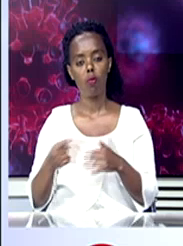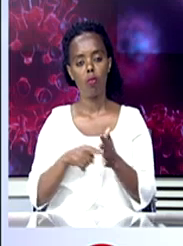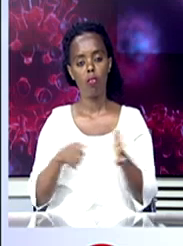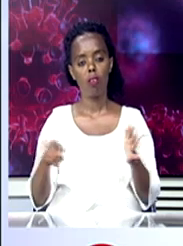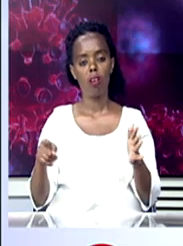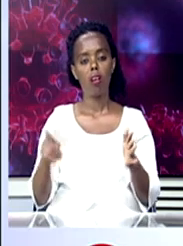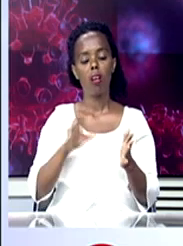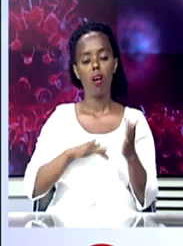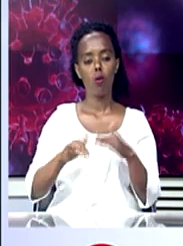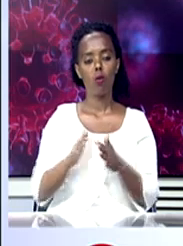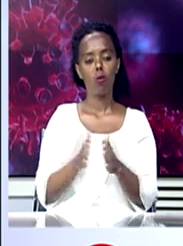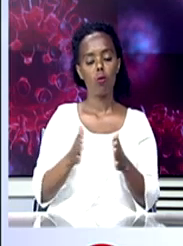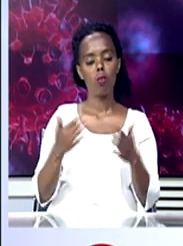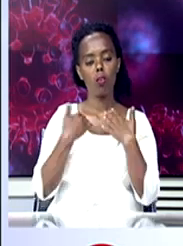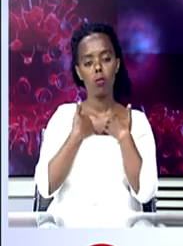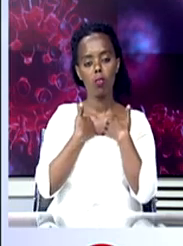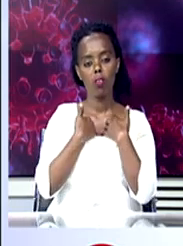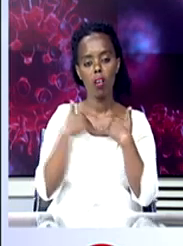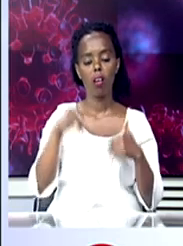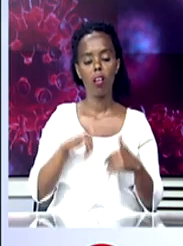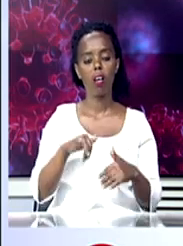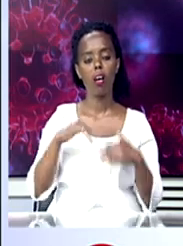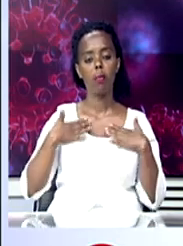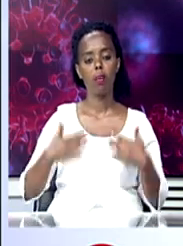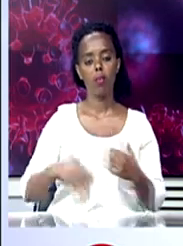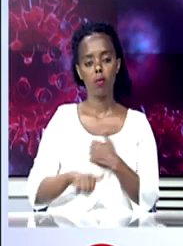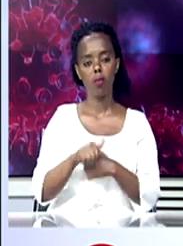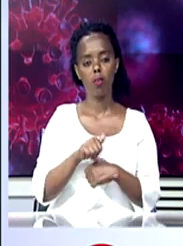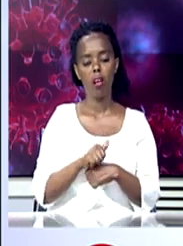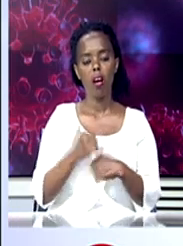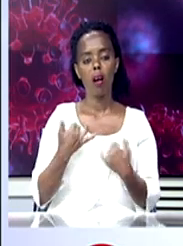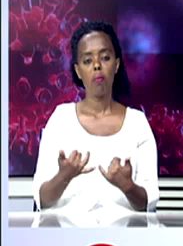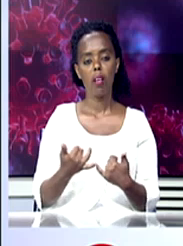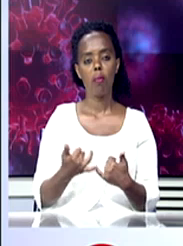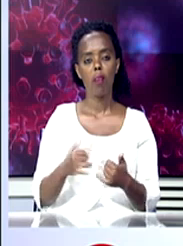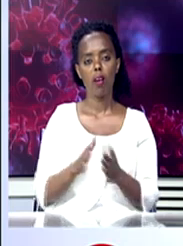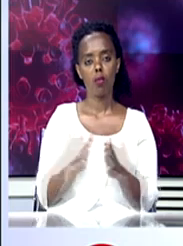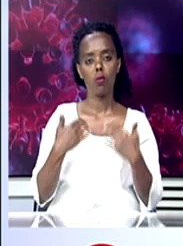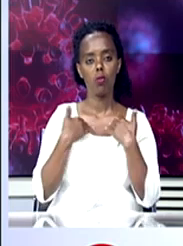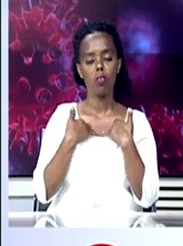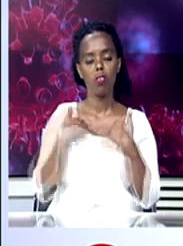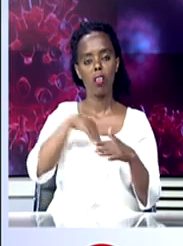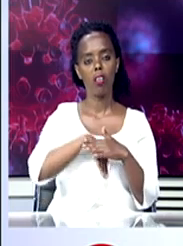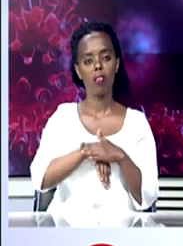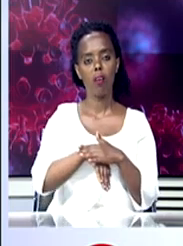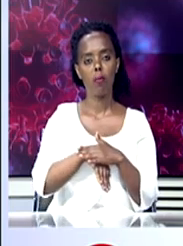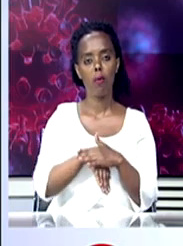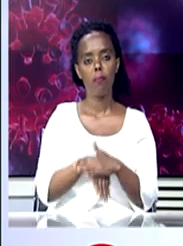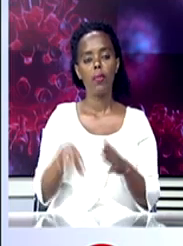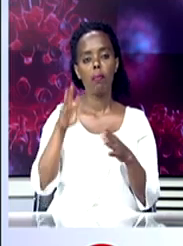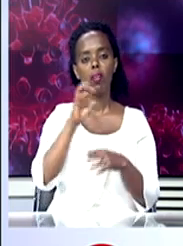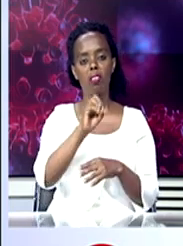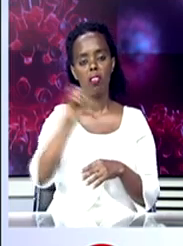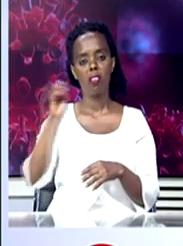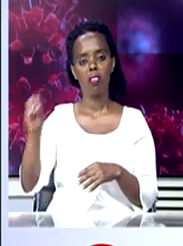surat tisrako gurgudda jiratin alatti kama midama makana ballatu to jira kanning ke samo